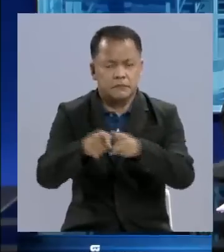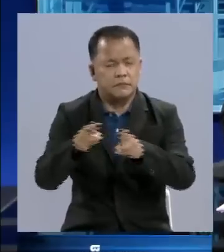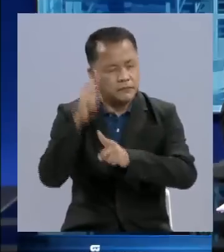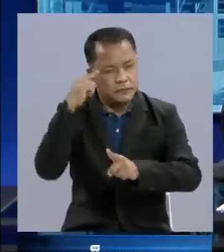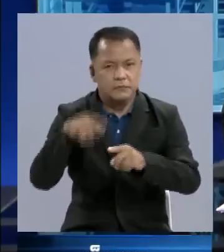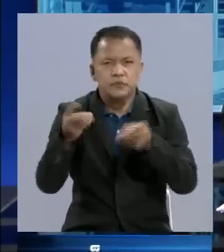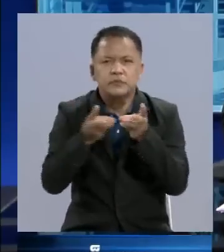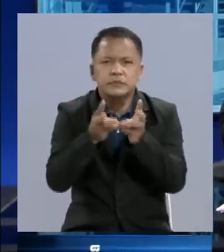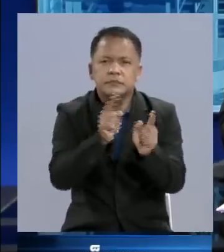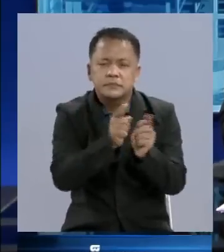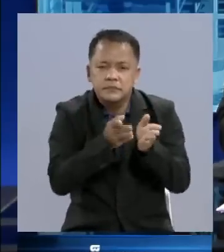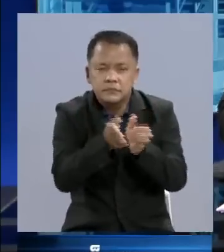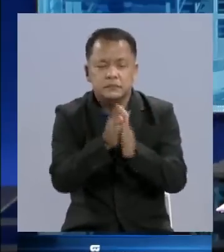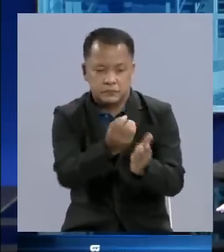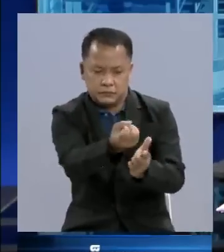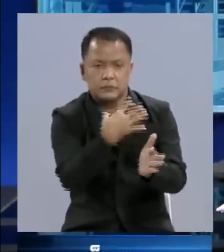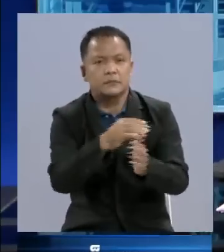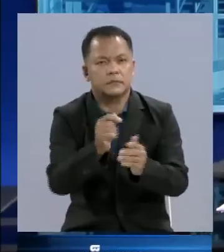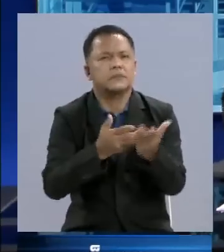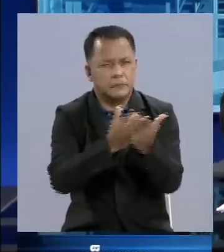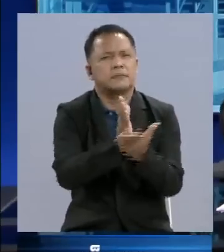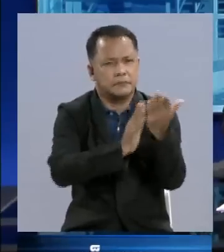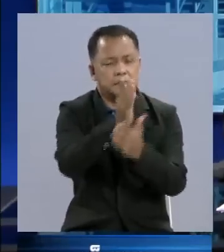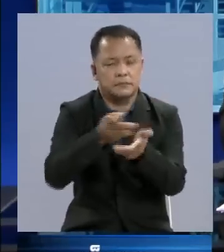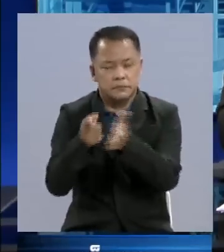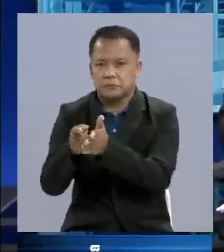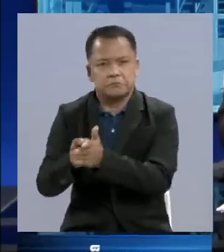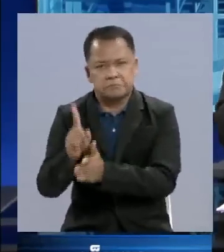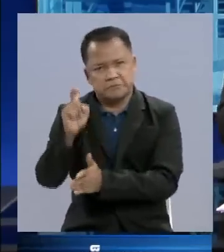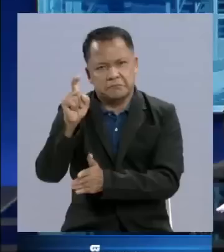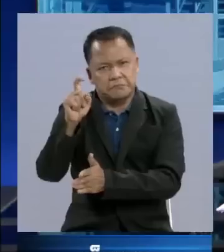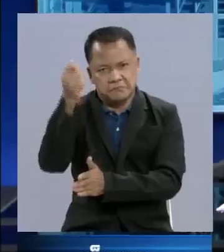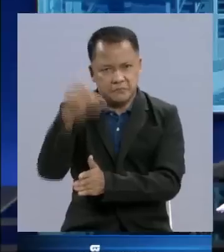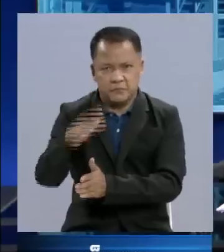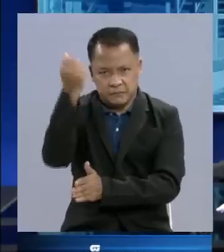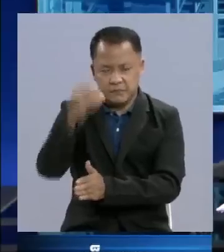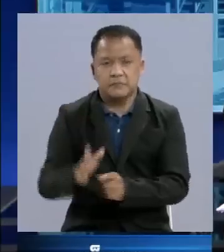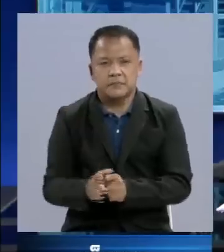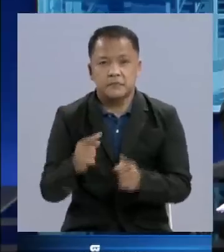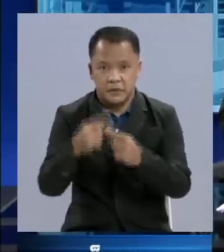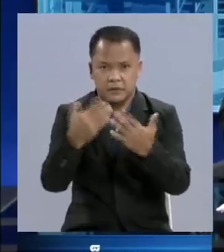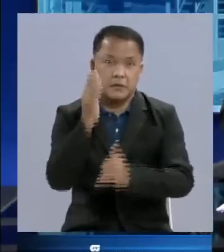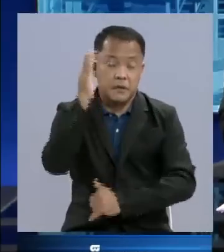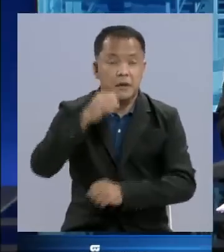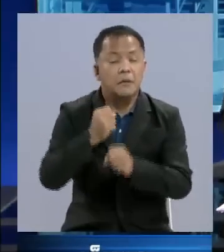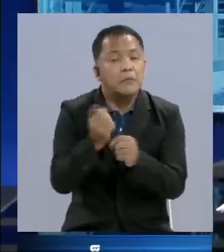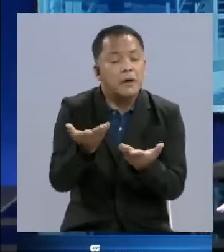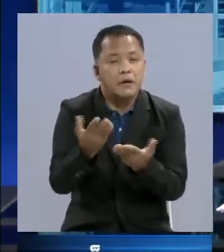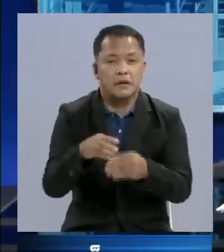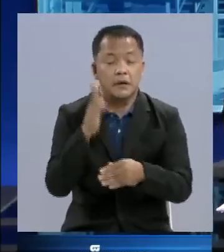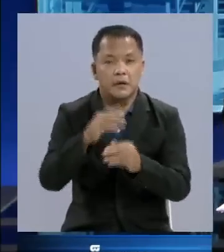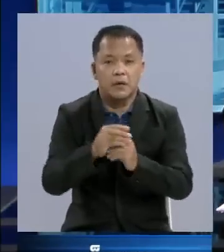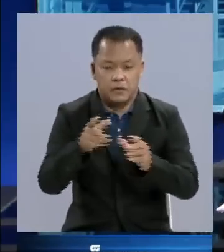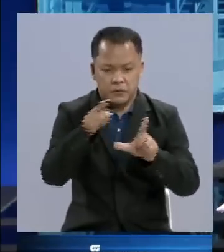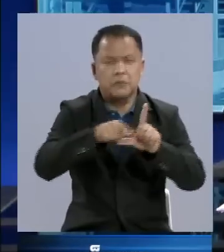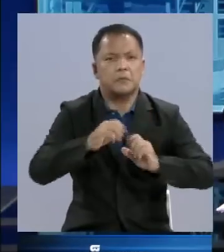ว่ามันจะออกมามุมไหนมุมนึงก็บอกว่ายังไงก็รอด อ ีกมุมนึงก็บอกว่ายังไงก็ไม่รอดสุดท้ายแล้วจะเอายังไงแต่เห็นว่าทางก้า